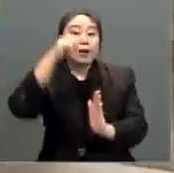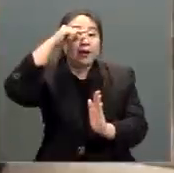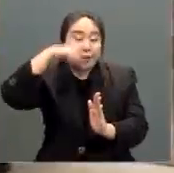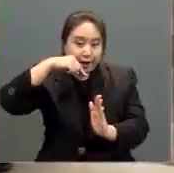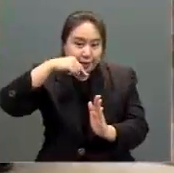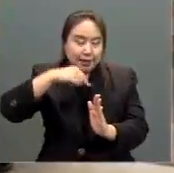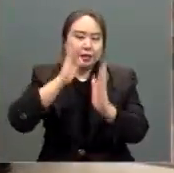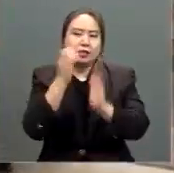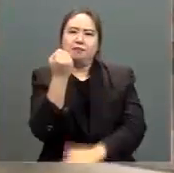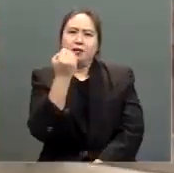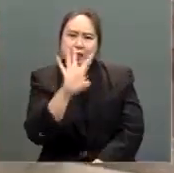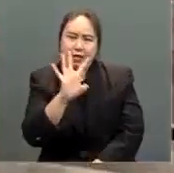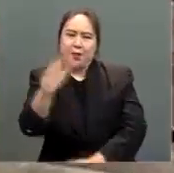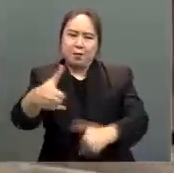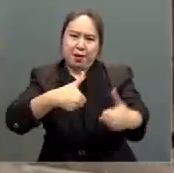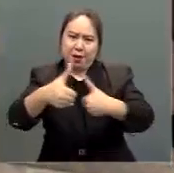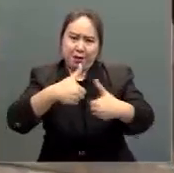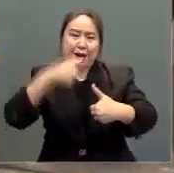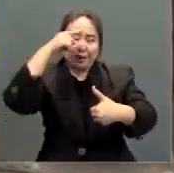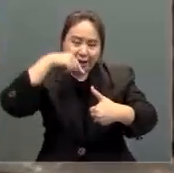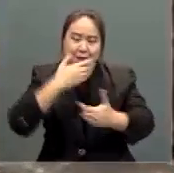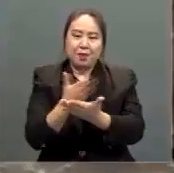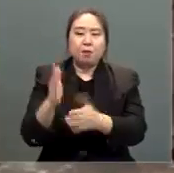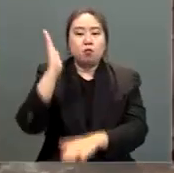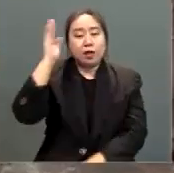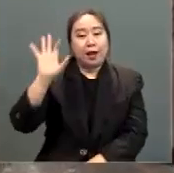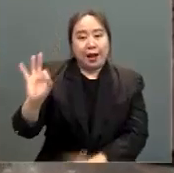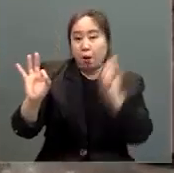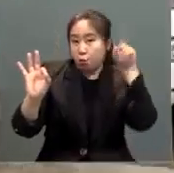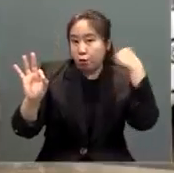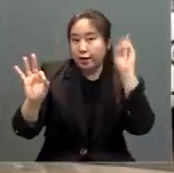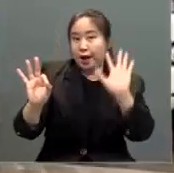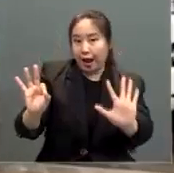นายประจญปรัชญ์สกุลผู้ว่าราชการจังหวัดเชียงรายและนายประสงค์ล่าอ่อนอำเภอแม่สายไปตรวจเยี่ยมการตรวจคัดกรองบุคคลสัญชาติไทยจำนวน14คนแยกเป็นชาย 9คนหญิง 5